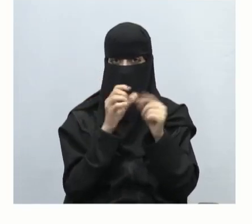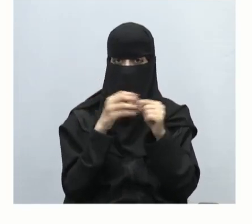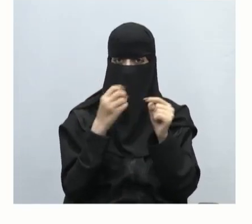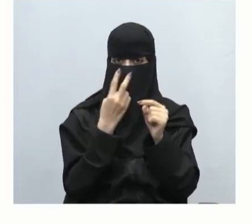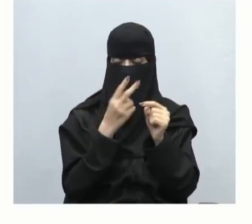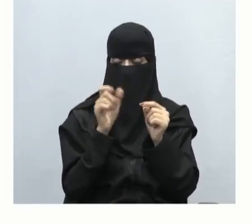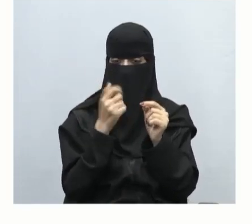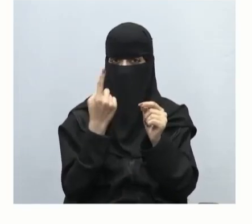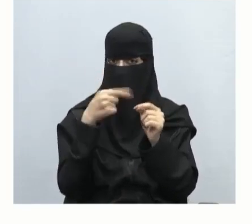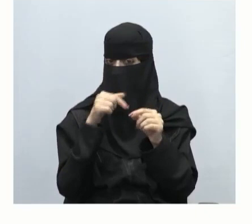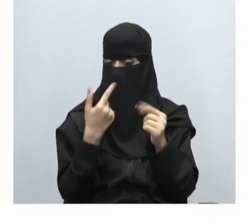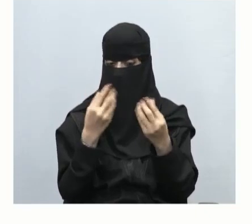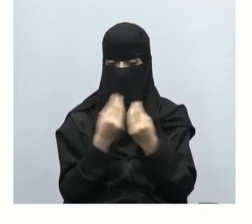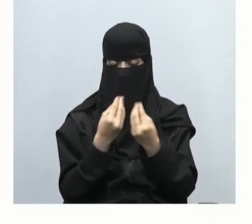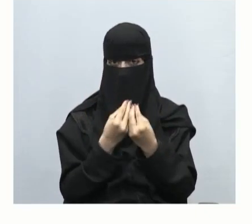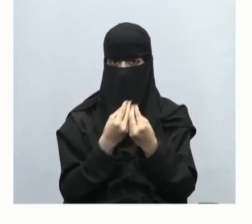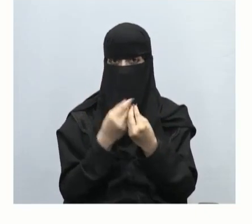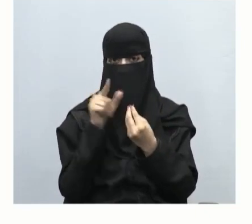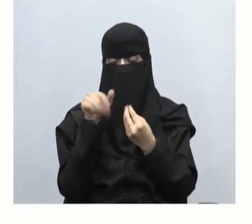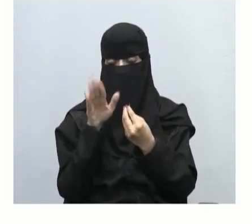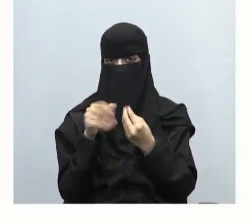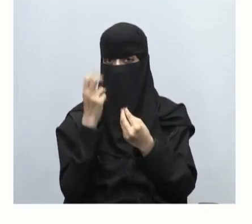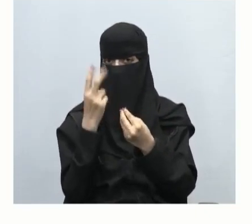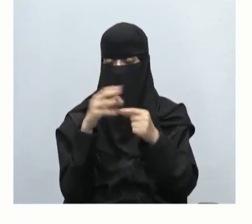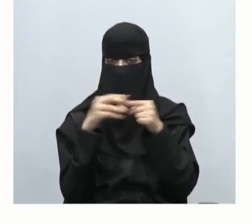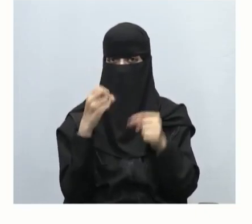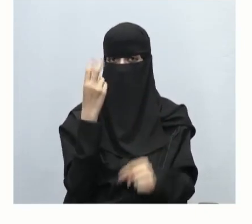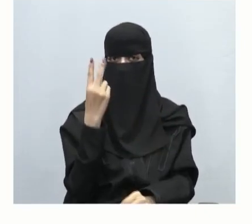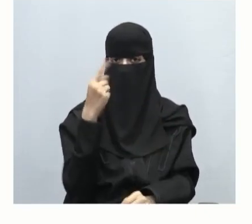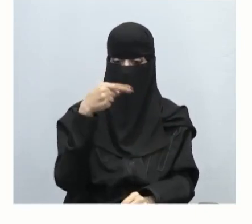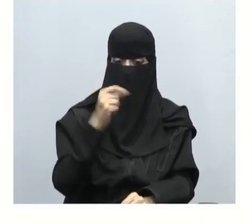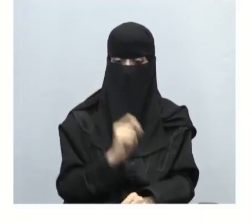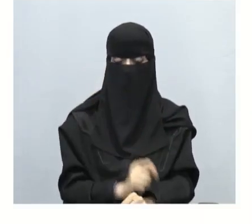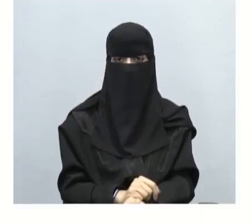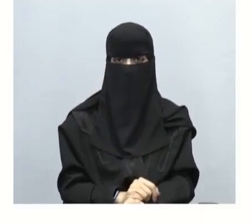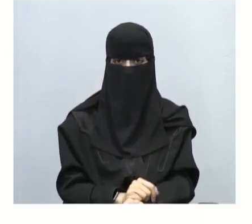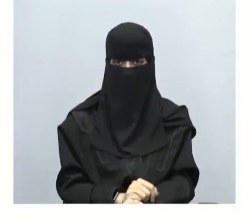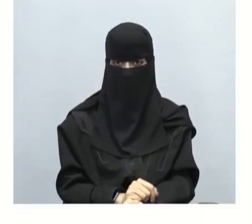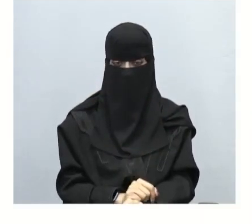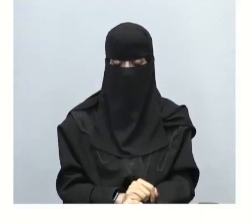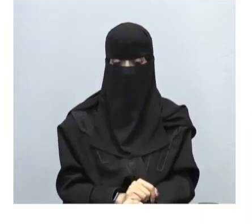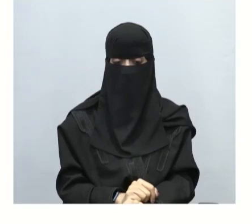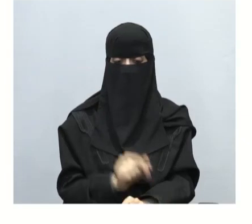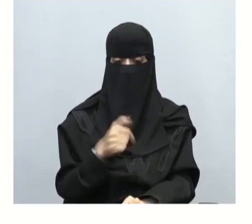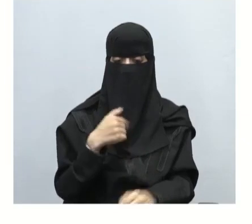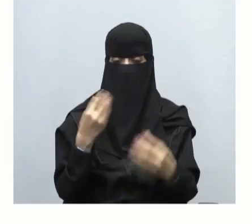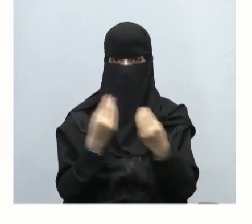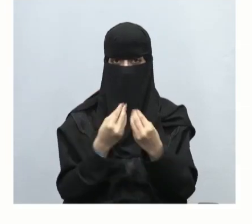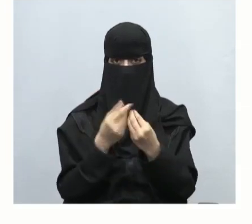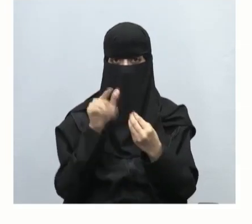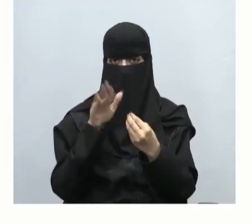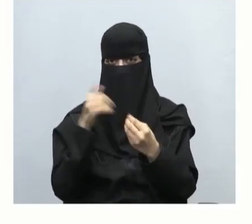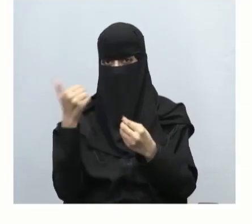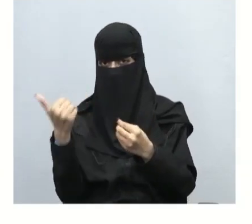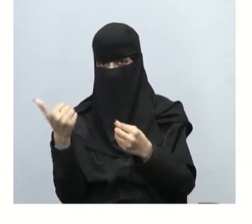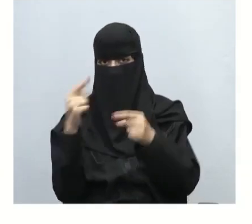ا مضافا اليه سالب ع جمع عددين صحيحين له نفس الاشاره صحيح سوف نضع نفس الاشاره ونجمع العددين سوف